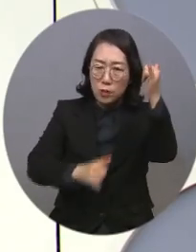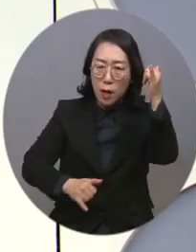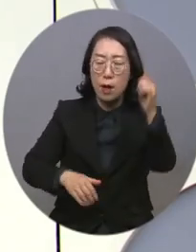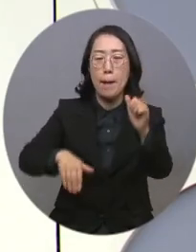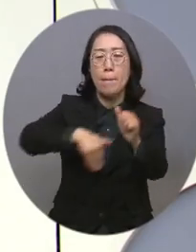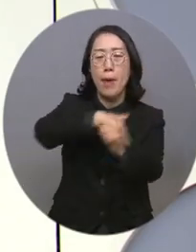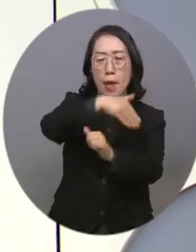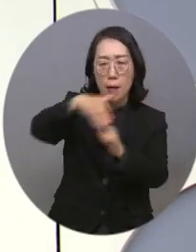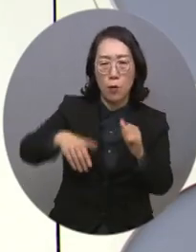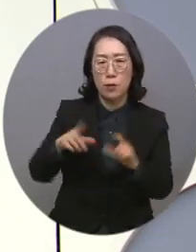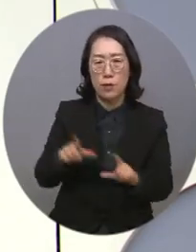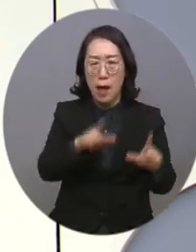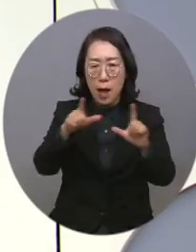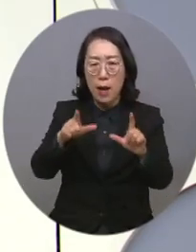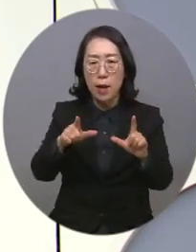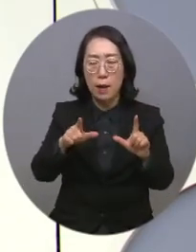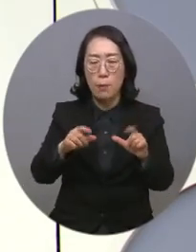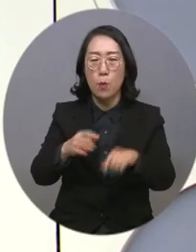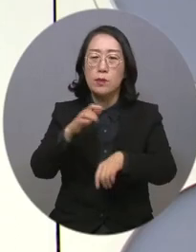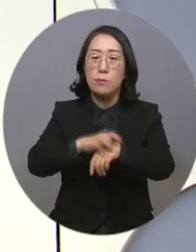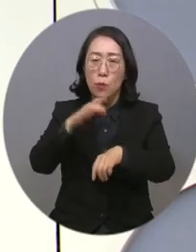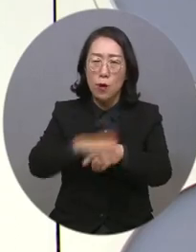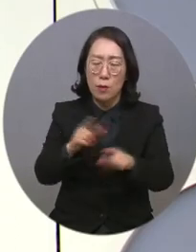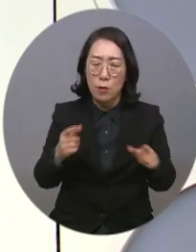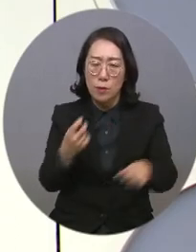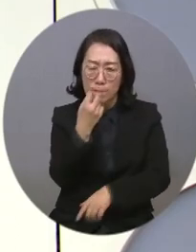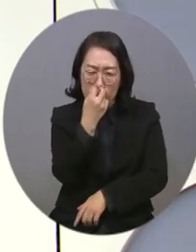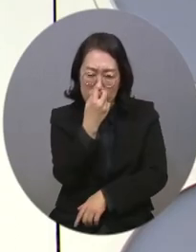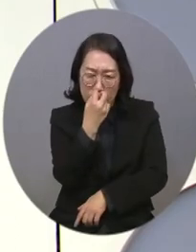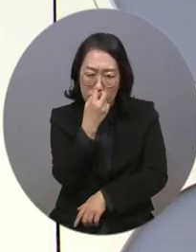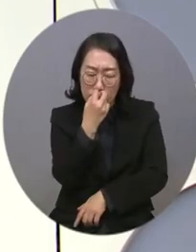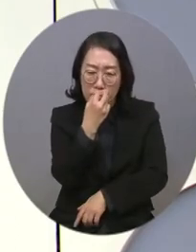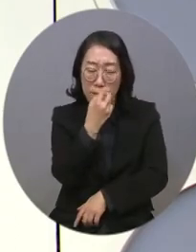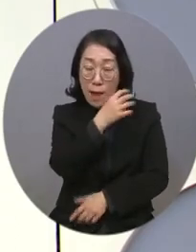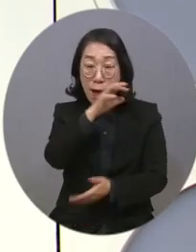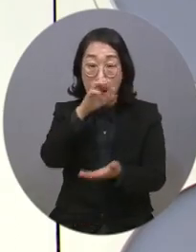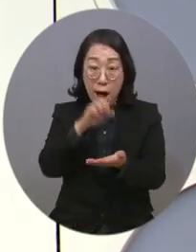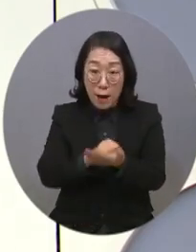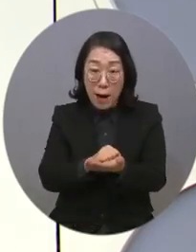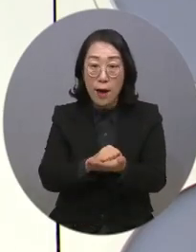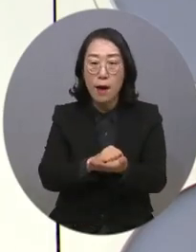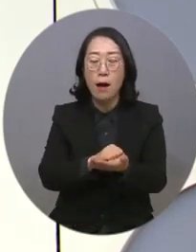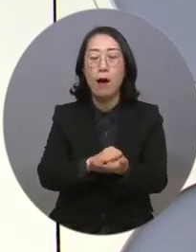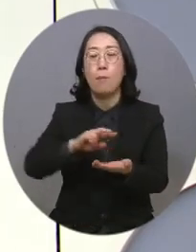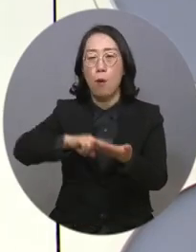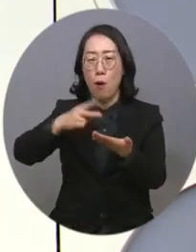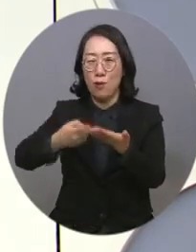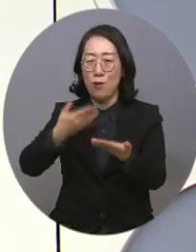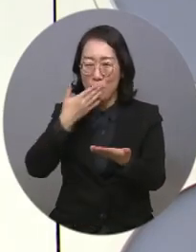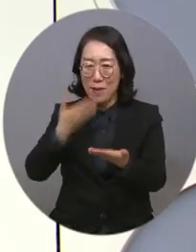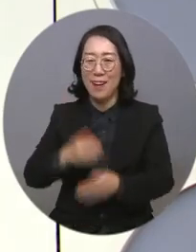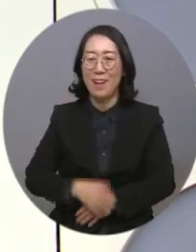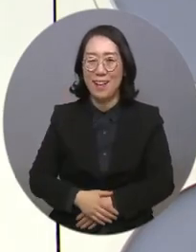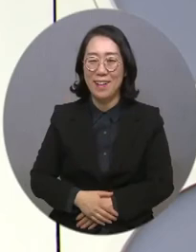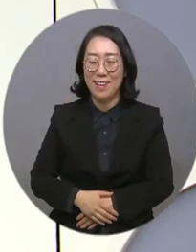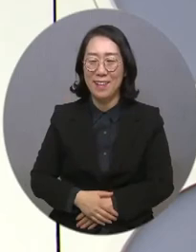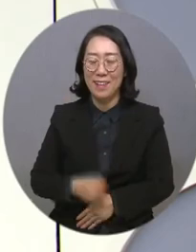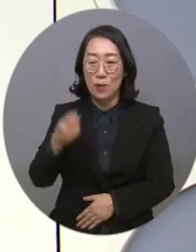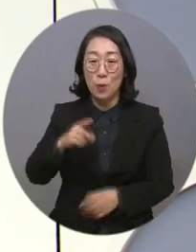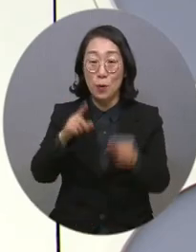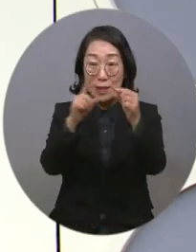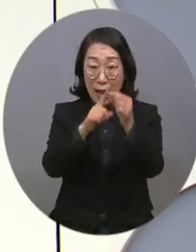그럼요. 삶의 모습이라든가 습관이라든가 이런 걸 잘 공부하고 알아야 사실 가능합니다. 그렇지 않으면 정말 힘듭니다. 그렇지. 그리고